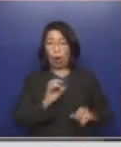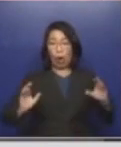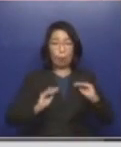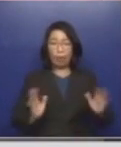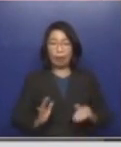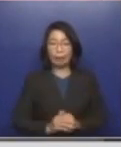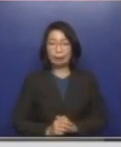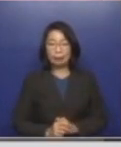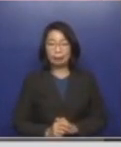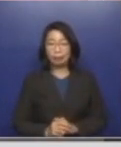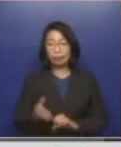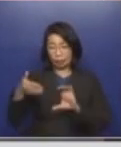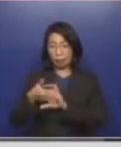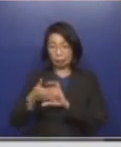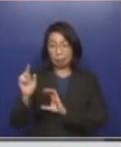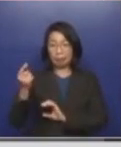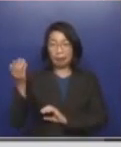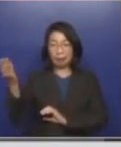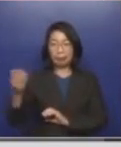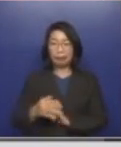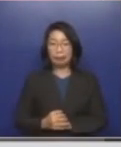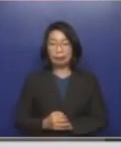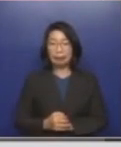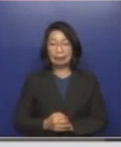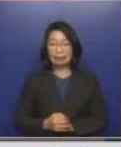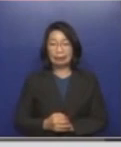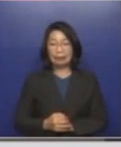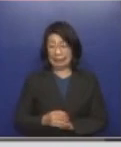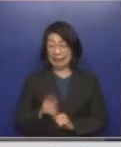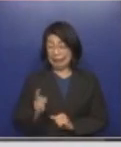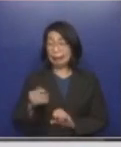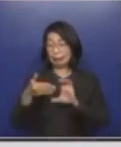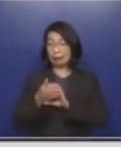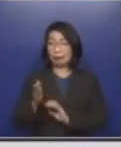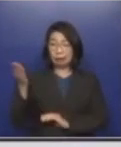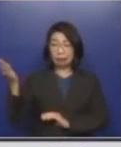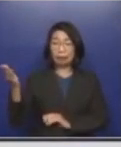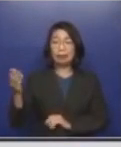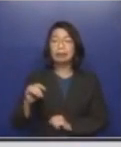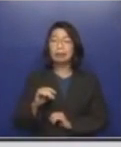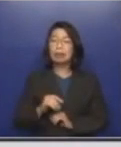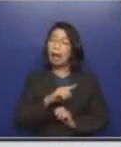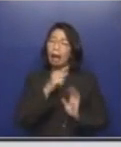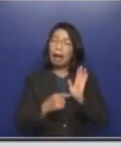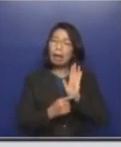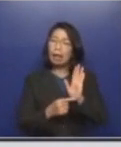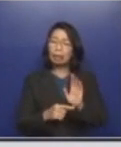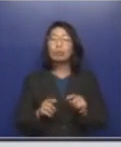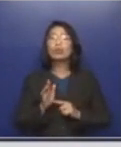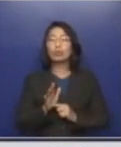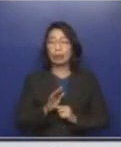ลด์จริงๆแล้วอันนี้เป็นการสะท้อนตัวอย่าง1ใน77จังห